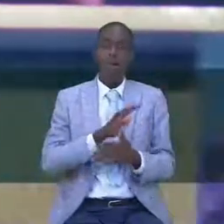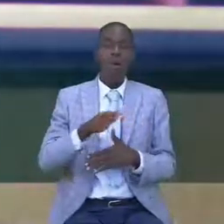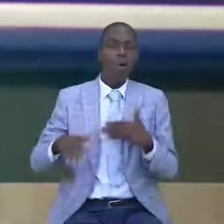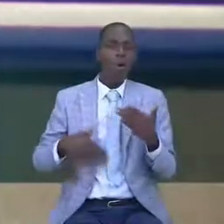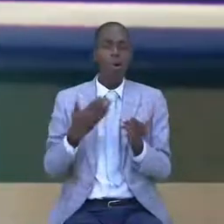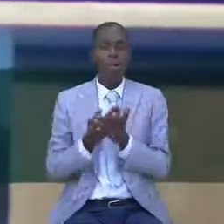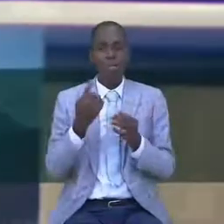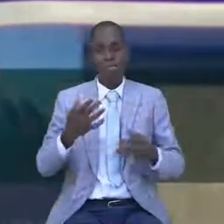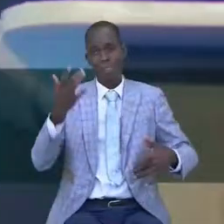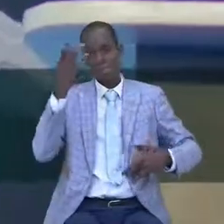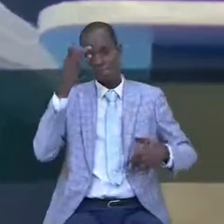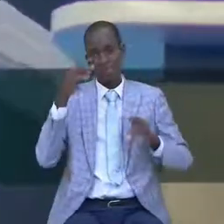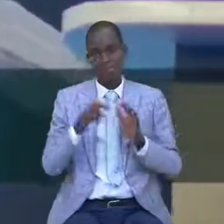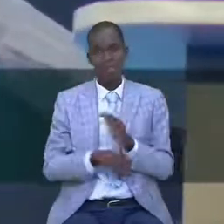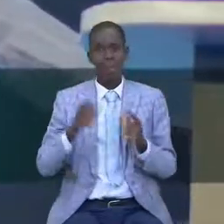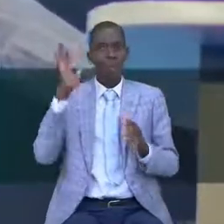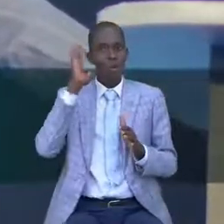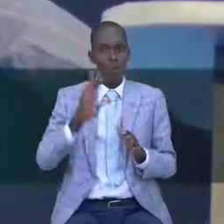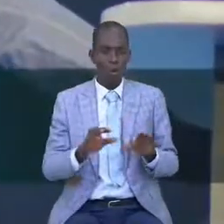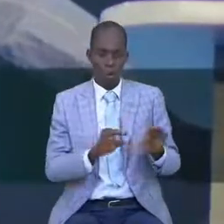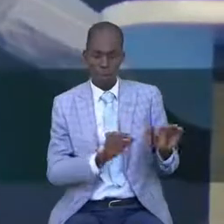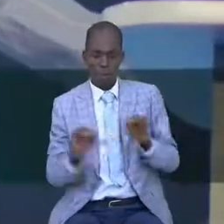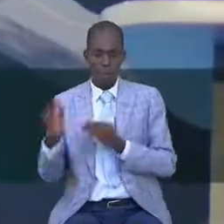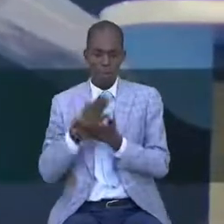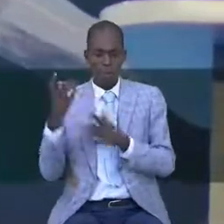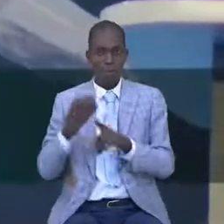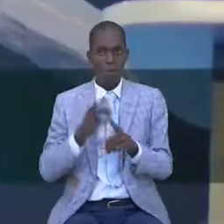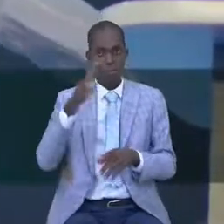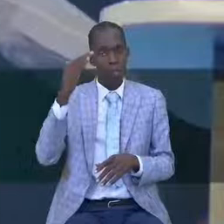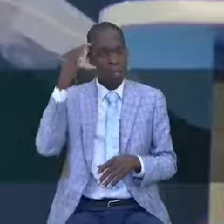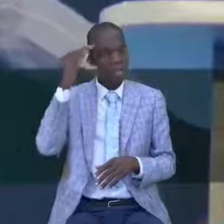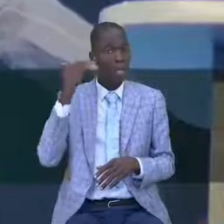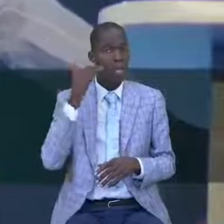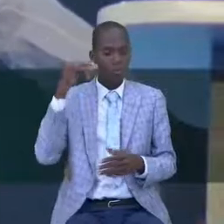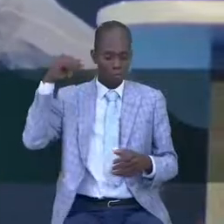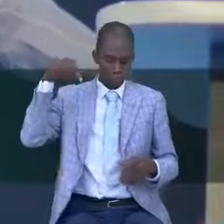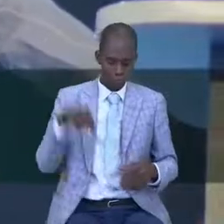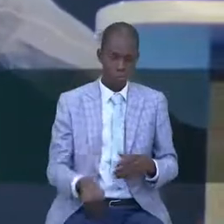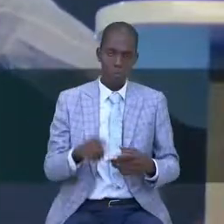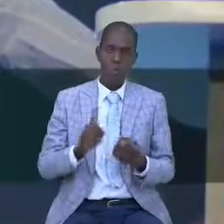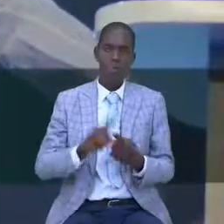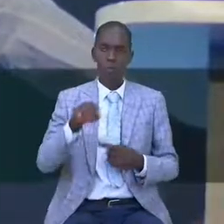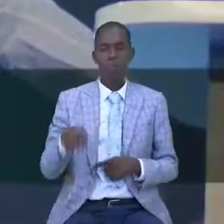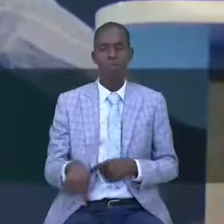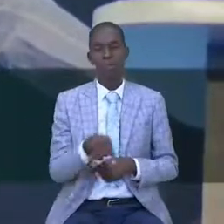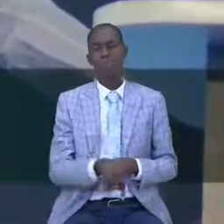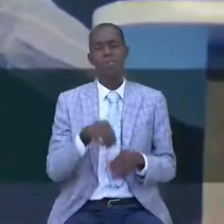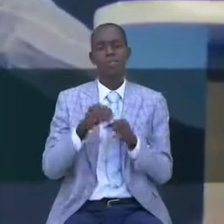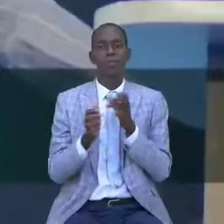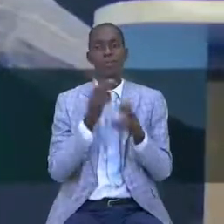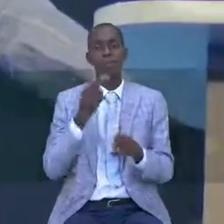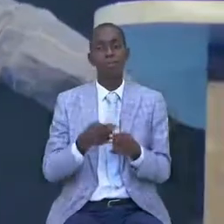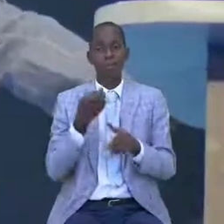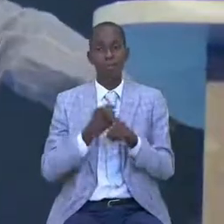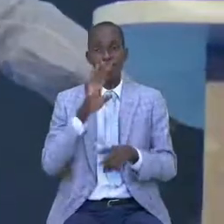ce nom-là, le nom de Jésus-là, toutes les maladies vont quitter de votre